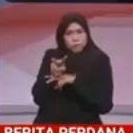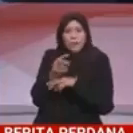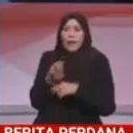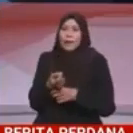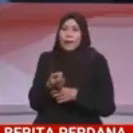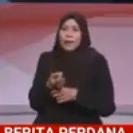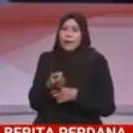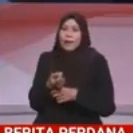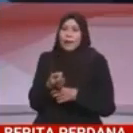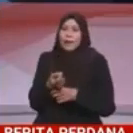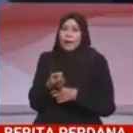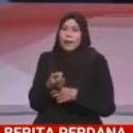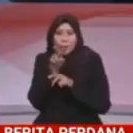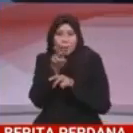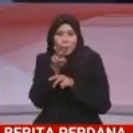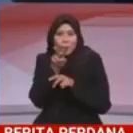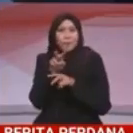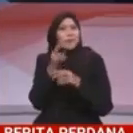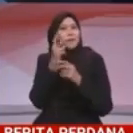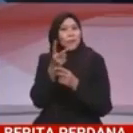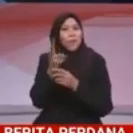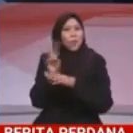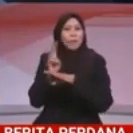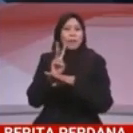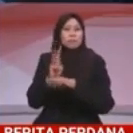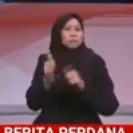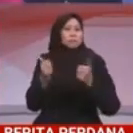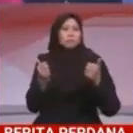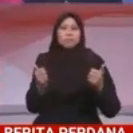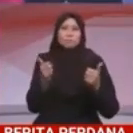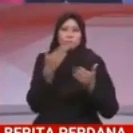pun susah, sebab the whole scene.